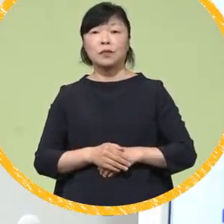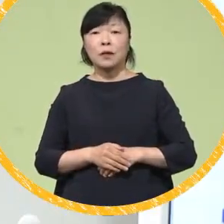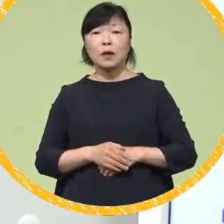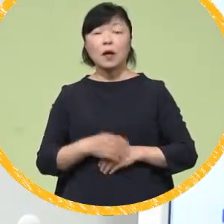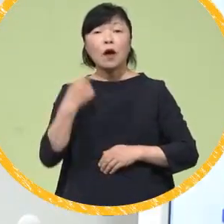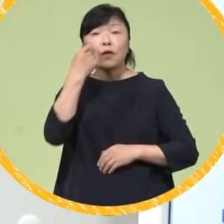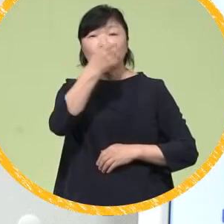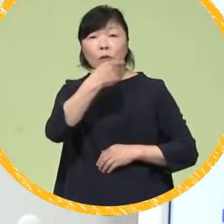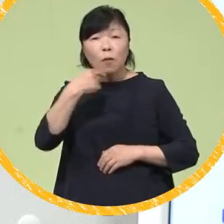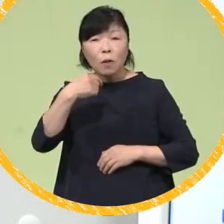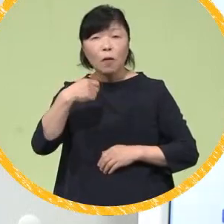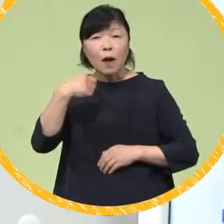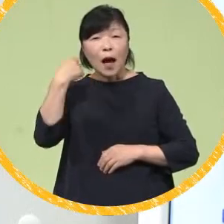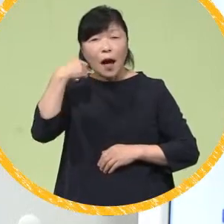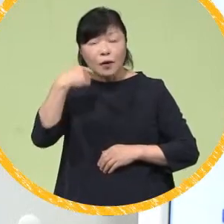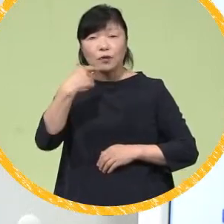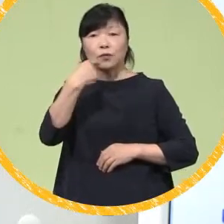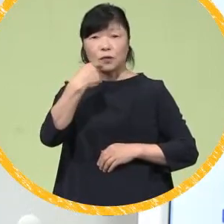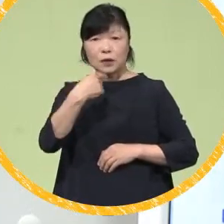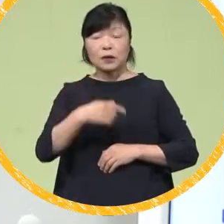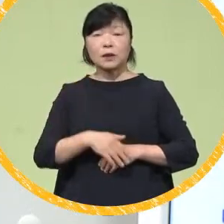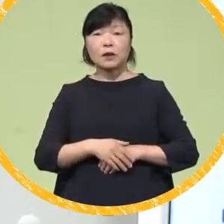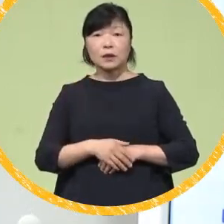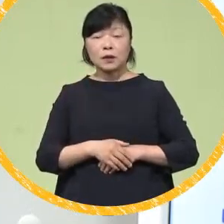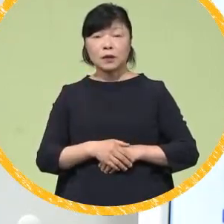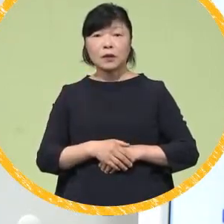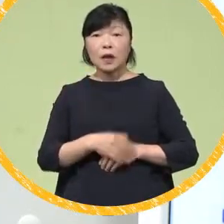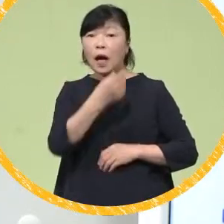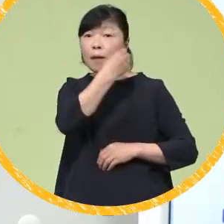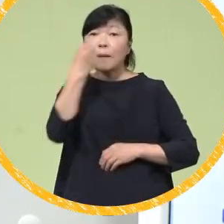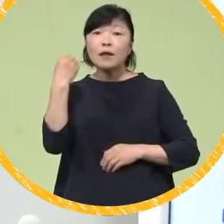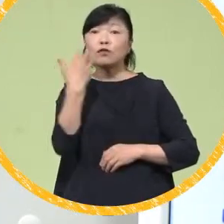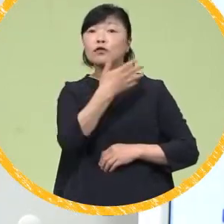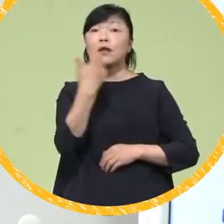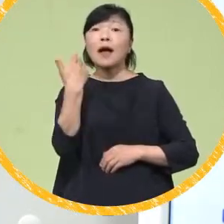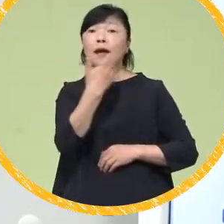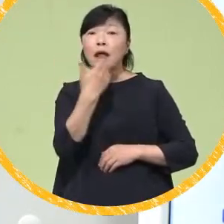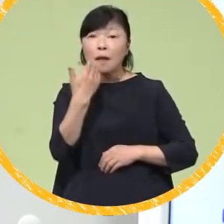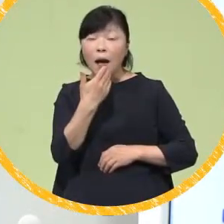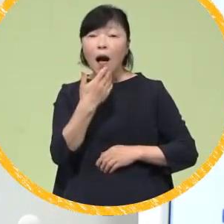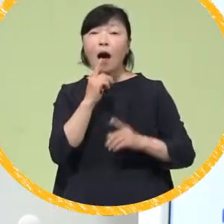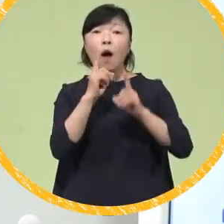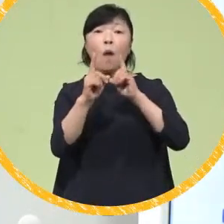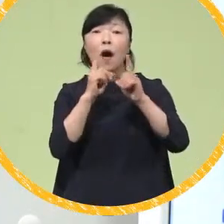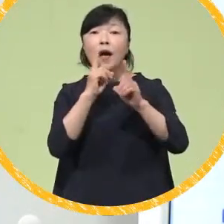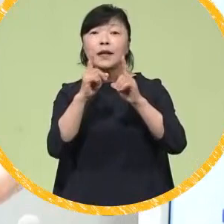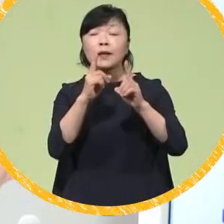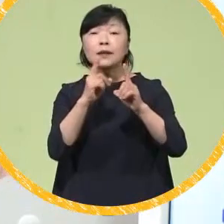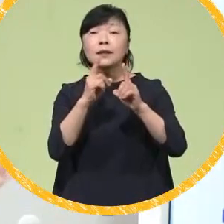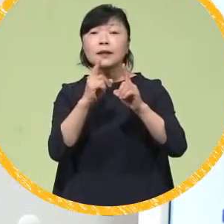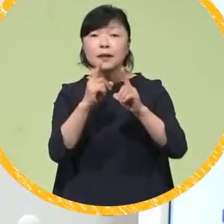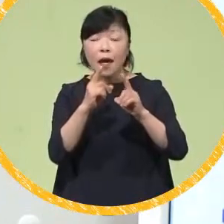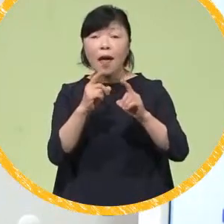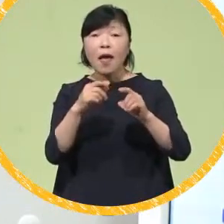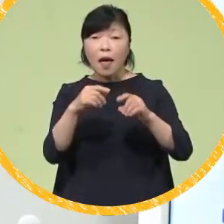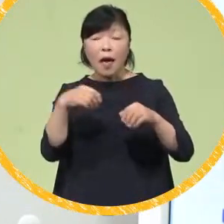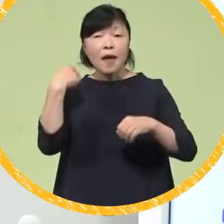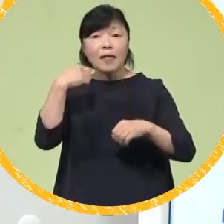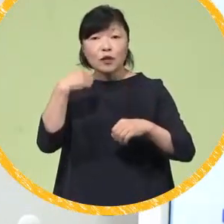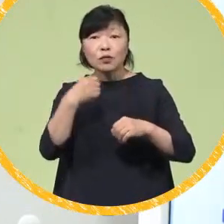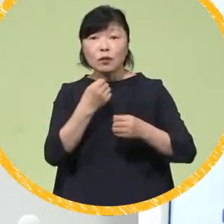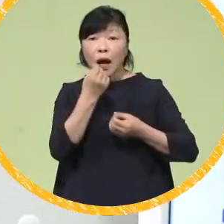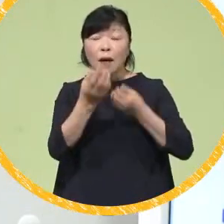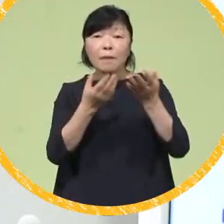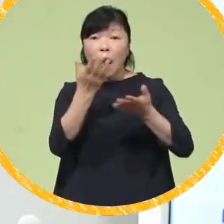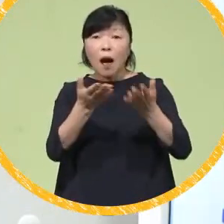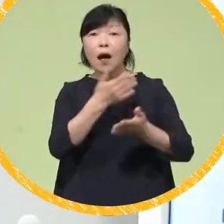がこもってしまうと良くないので、はい、やっぱこう普通でマスクしてなければここでお話しすることによって熱が口から逃げる状況ですよね。はい